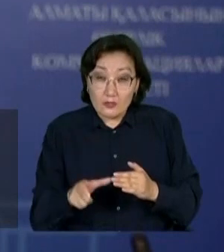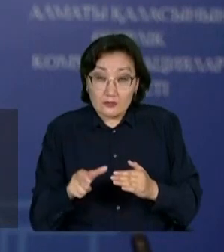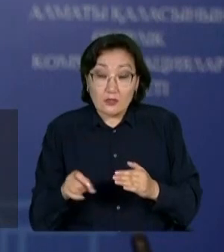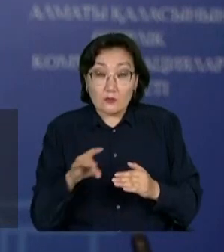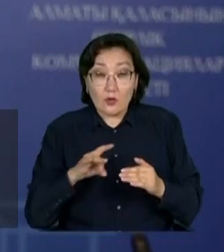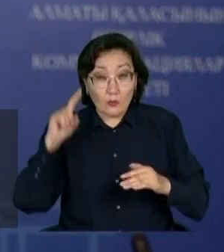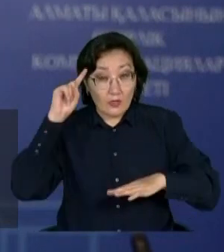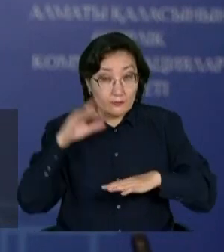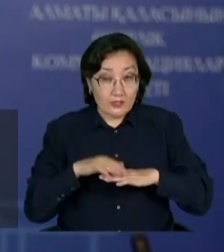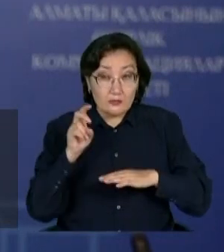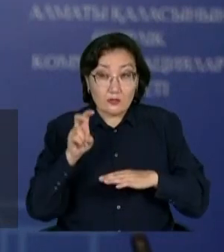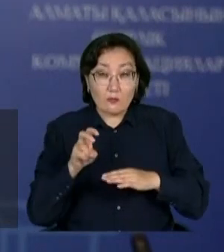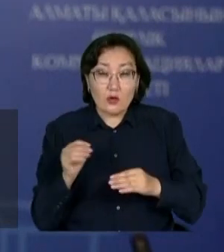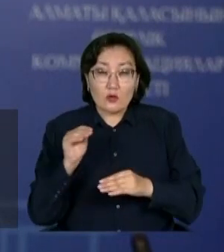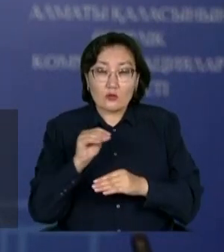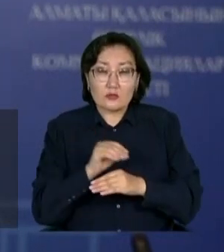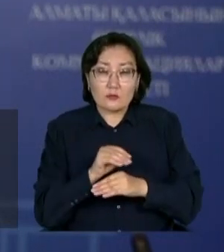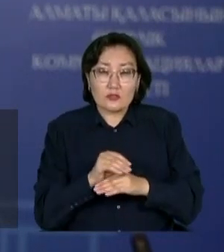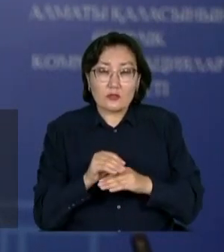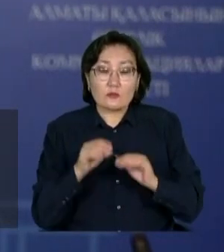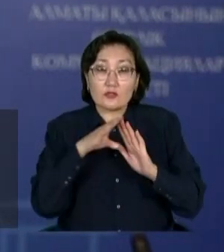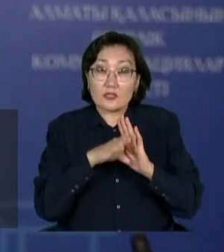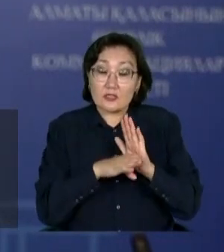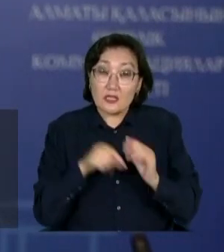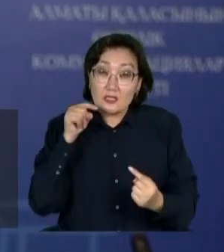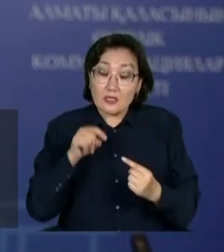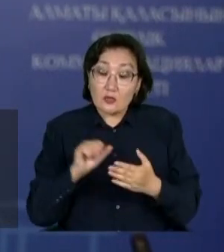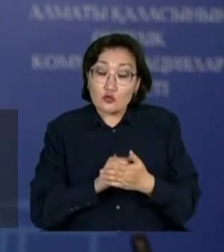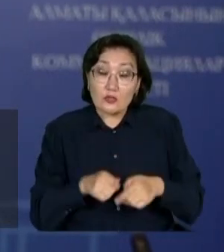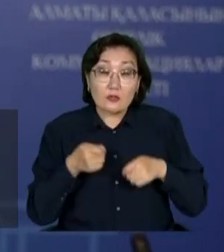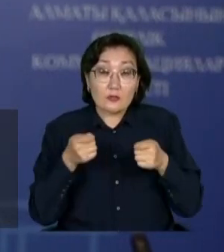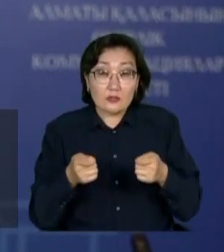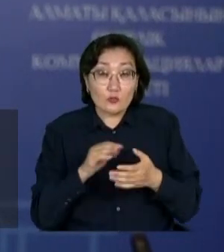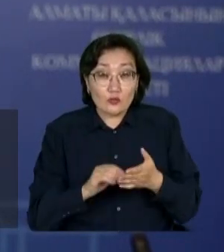аудан әкімдіктеріне барып, қосымша жаңағы алгоритм бойынша құжаттарын тапсырады, өтінім береді.